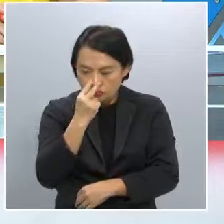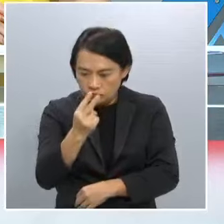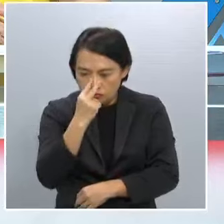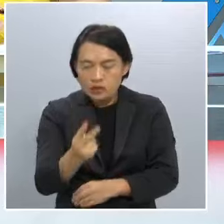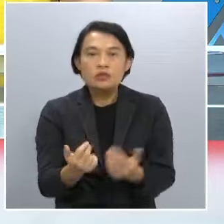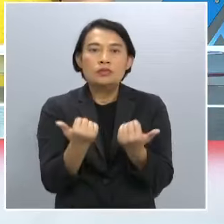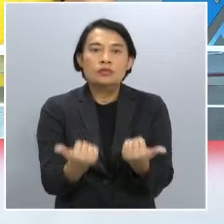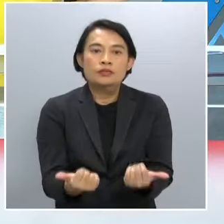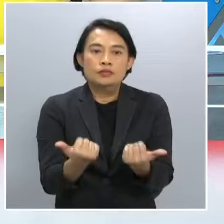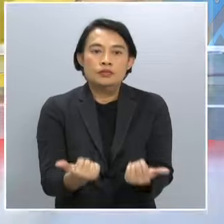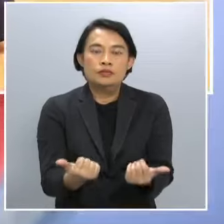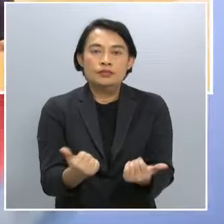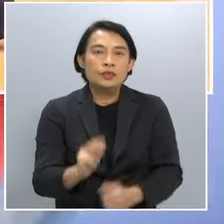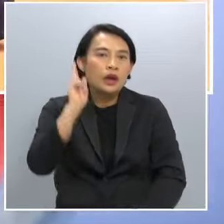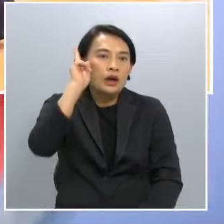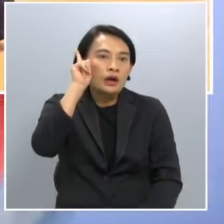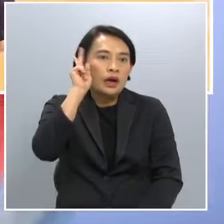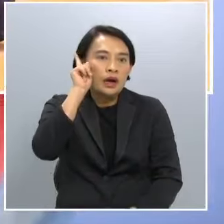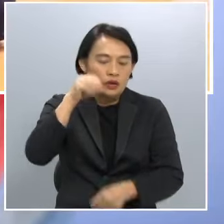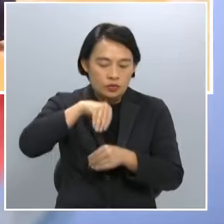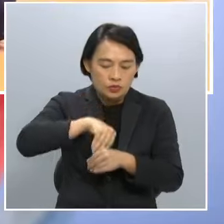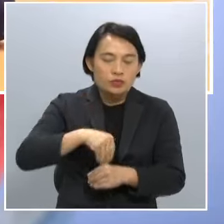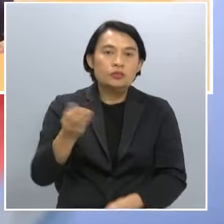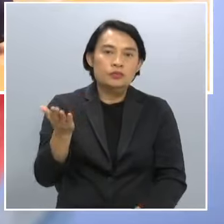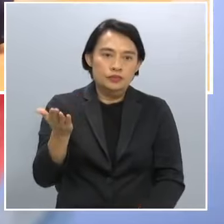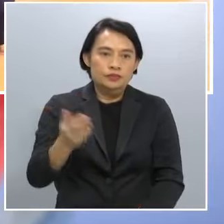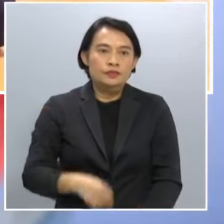ดนะคะจากผู้สื่อข่าวคุณนฤชากมุตโยธินค่ะ